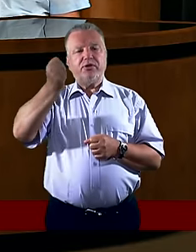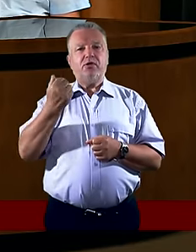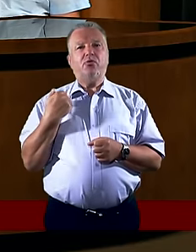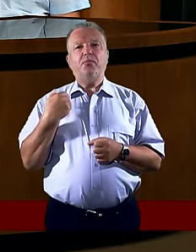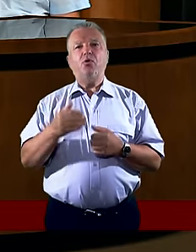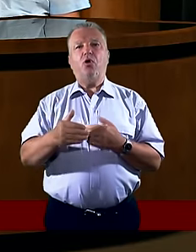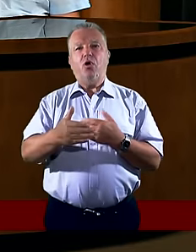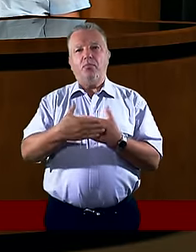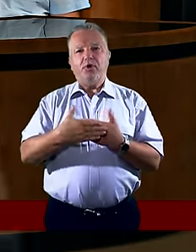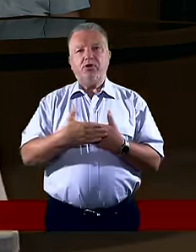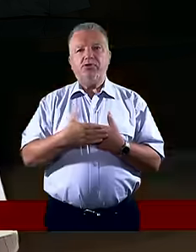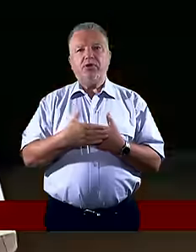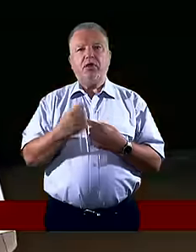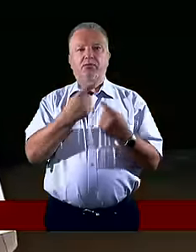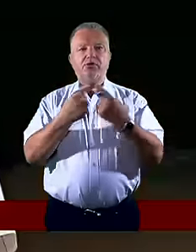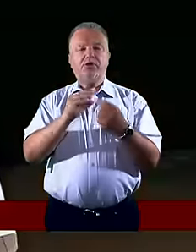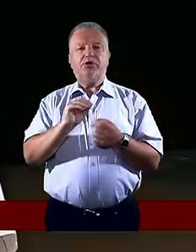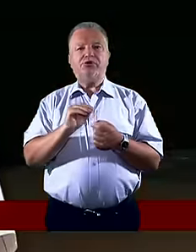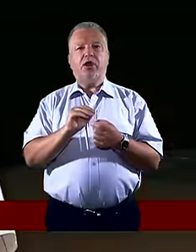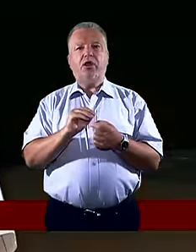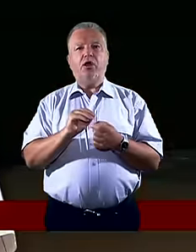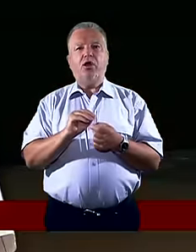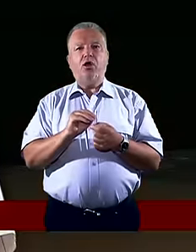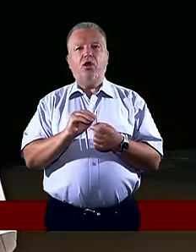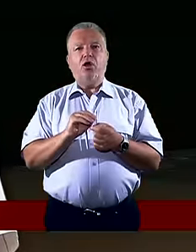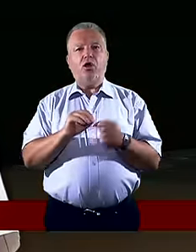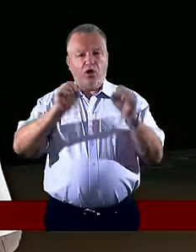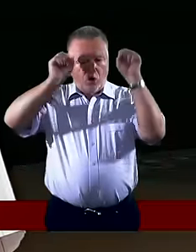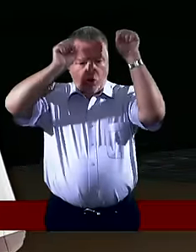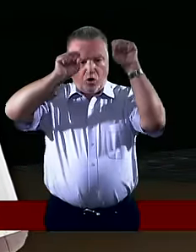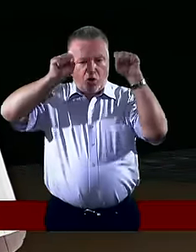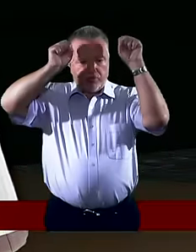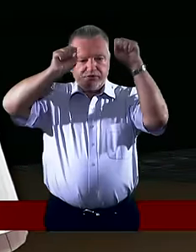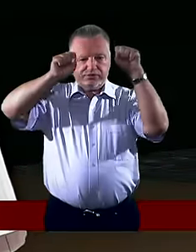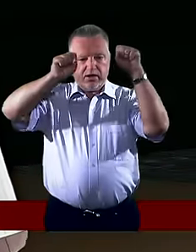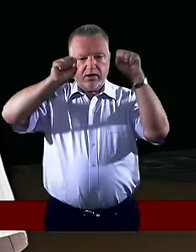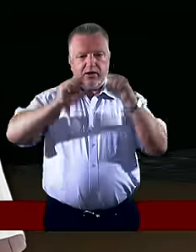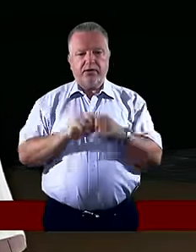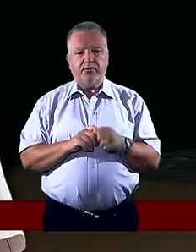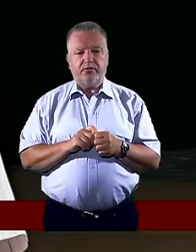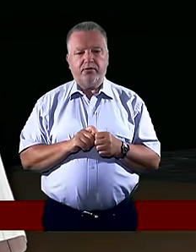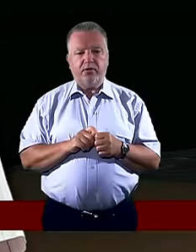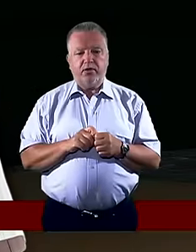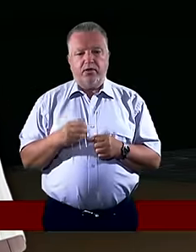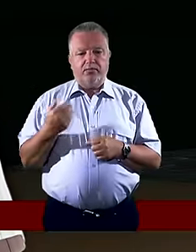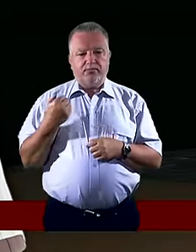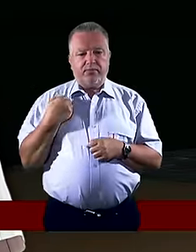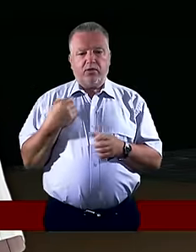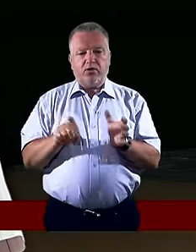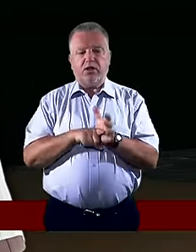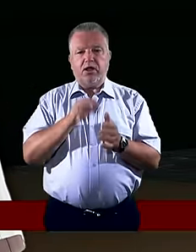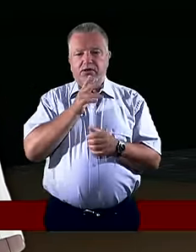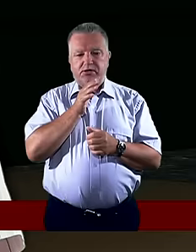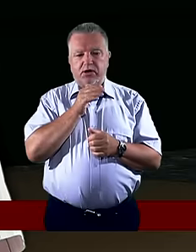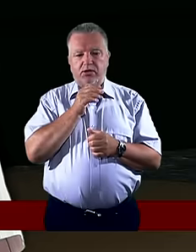bliskie. Myślę, że owce czy tego typu inwentarz był dla